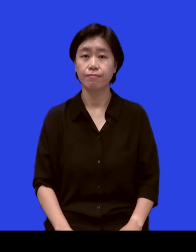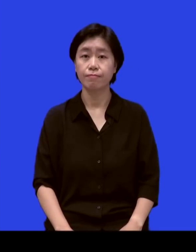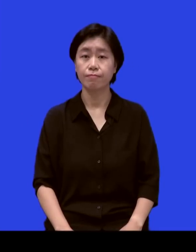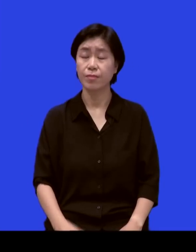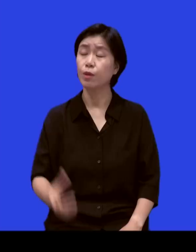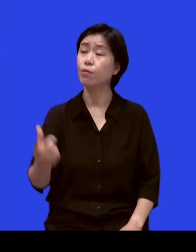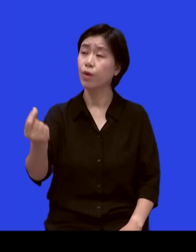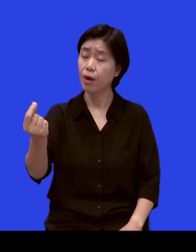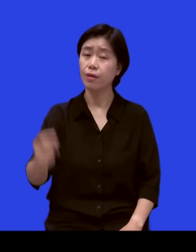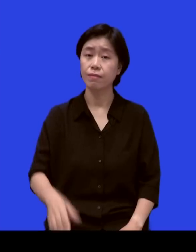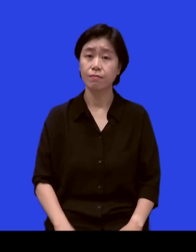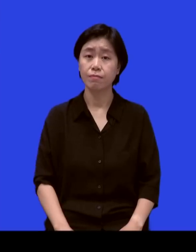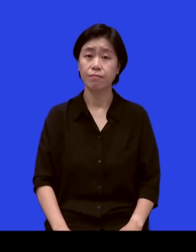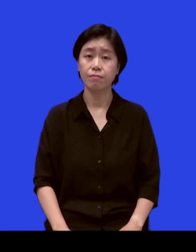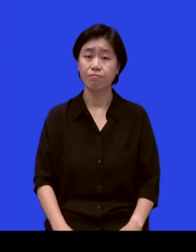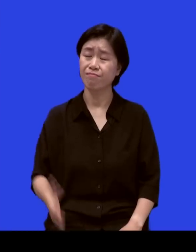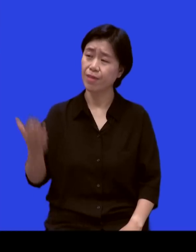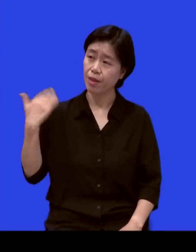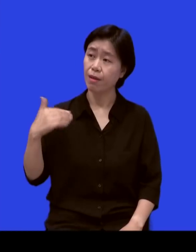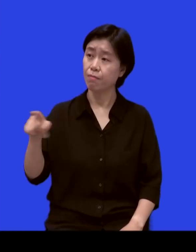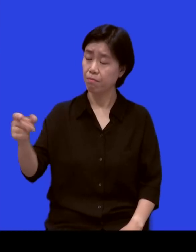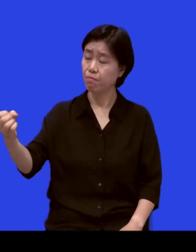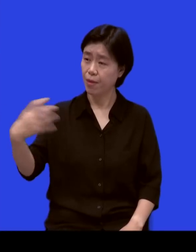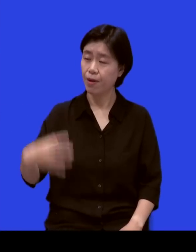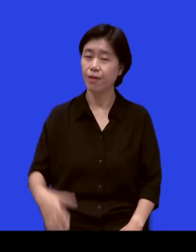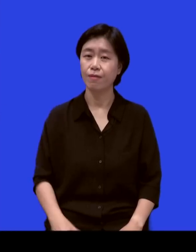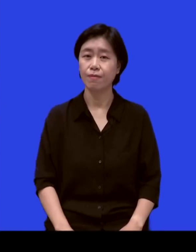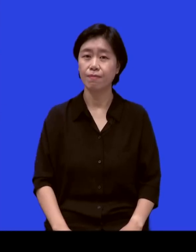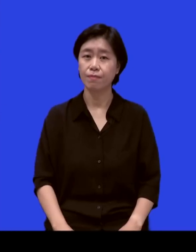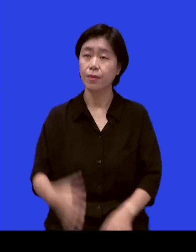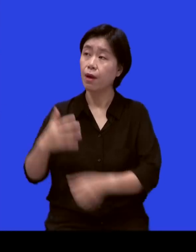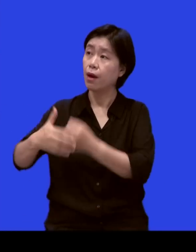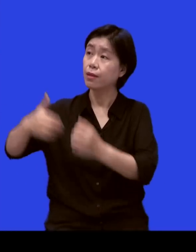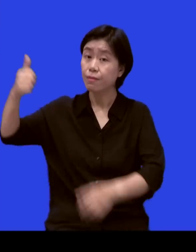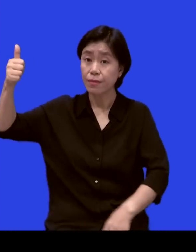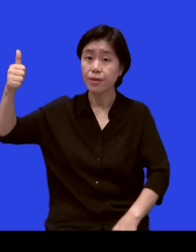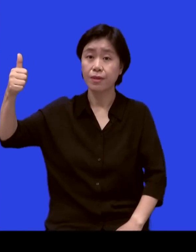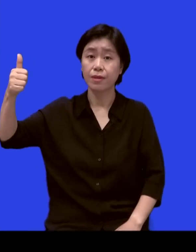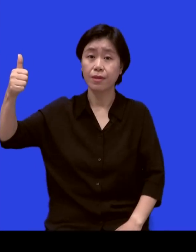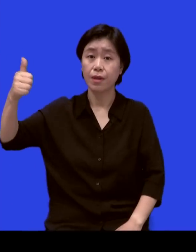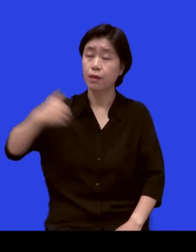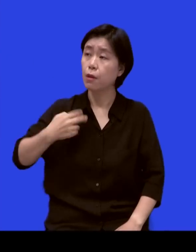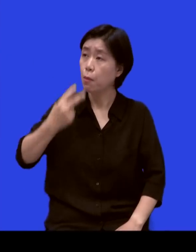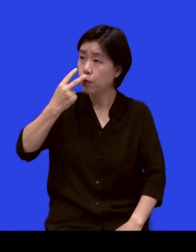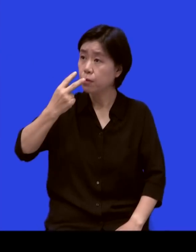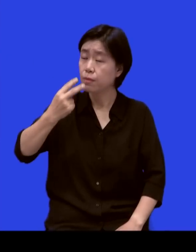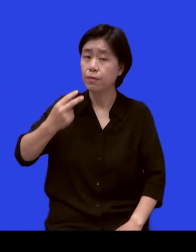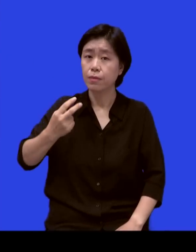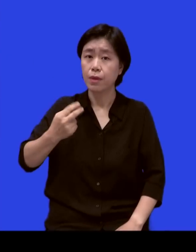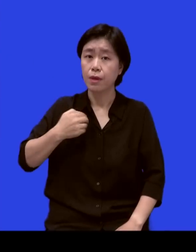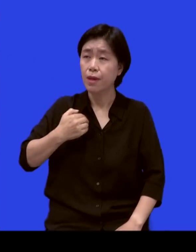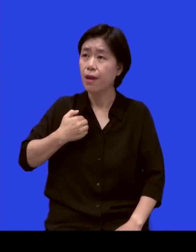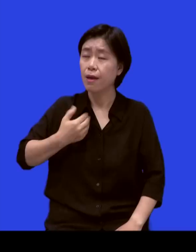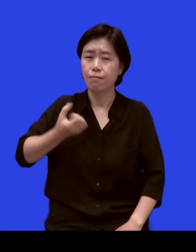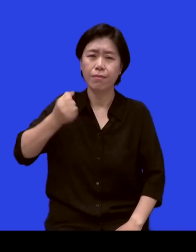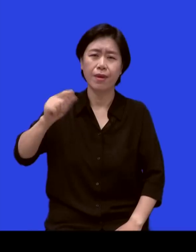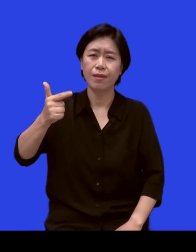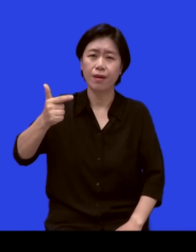그래 뭐 네가 그랬잖아. 하나님이 내 목숨은 내게 아니라며 하나님